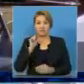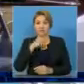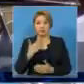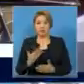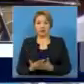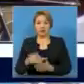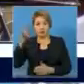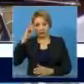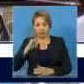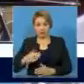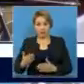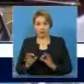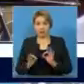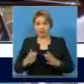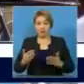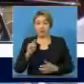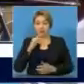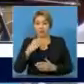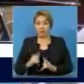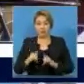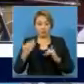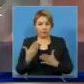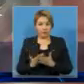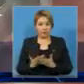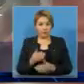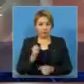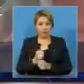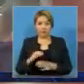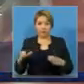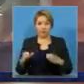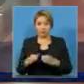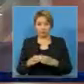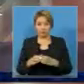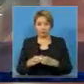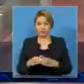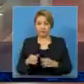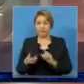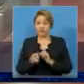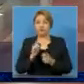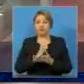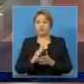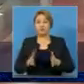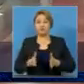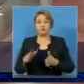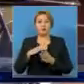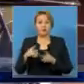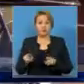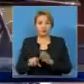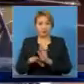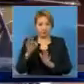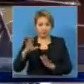жағдайда Қазақстанның тұрақты әлеуметтік экономикалық дамуын қамтамасыз ету партияның өзгерістер жолы әркімге лайықты өмір сайлау